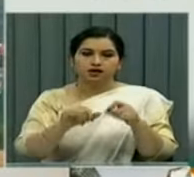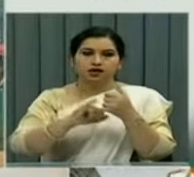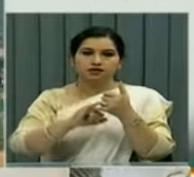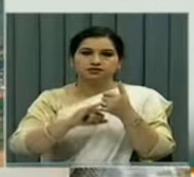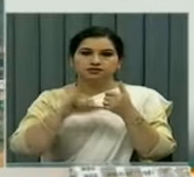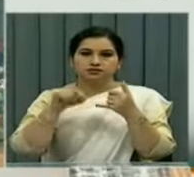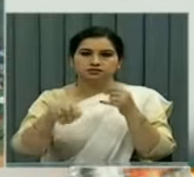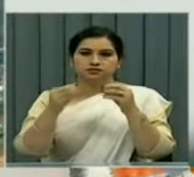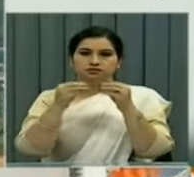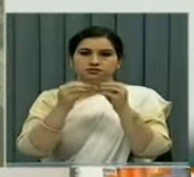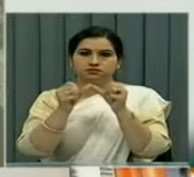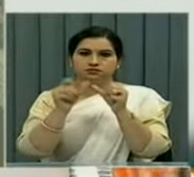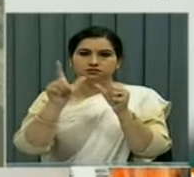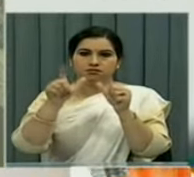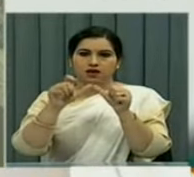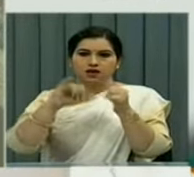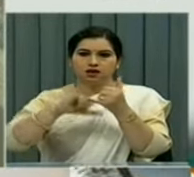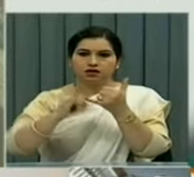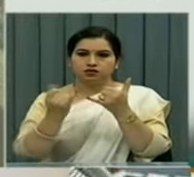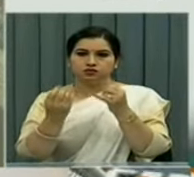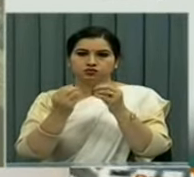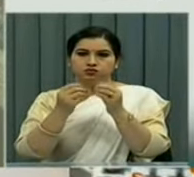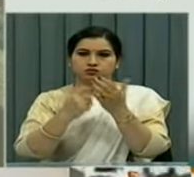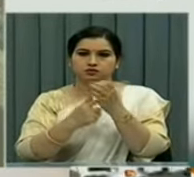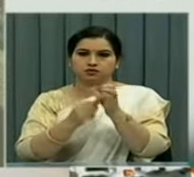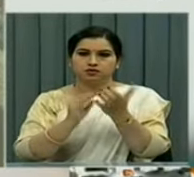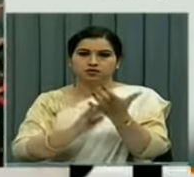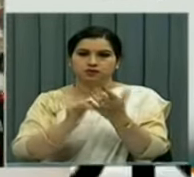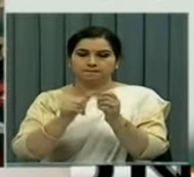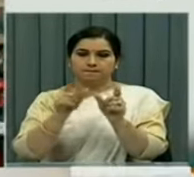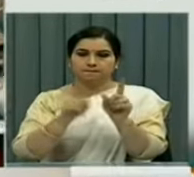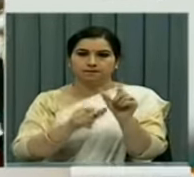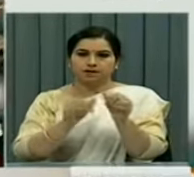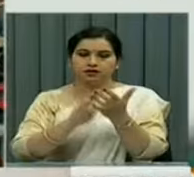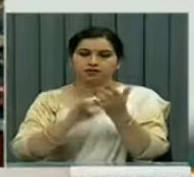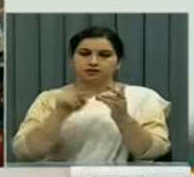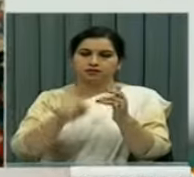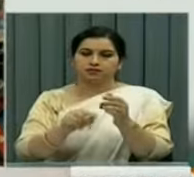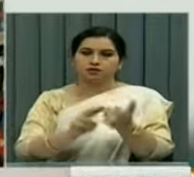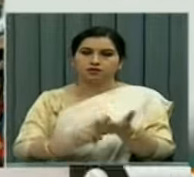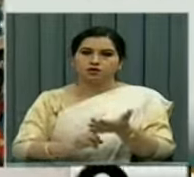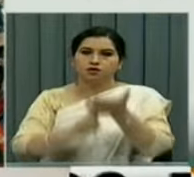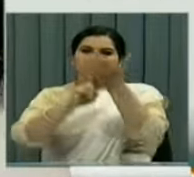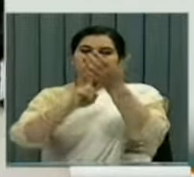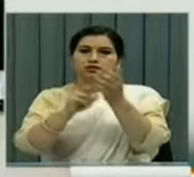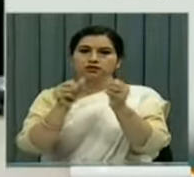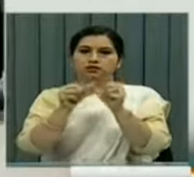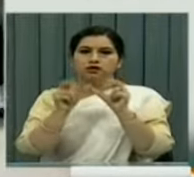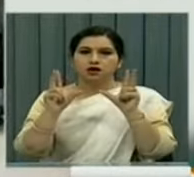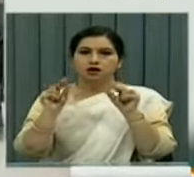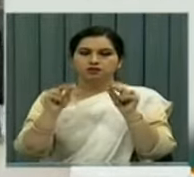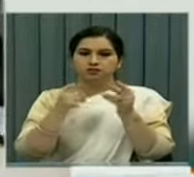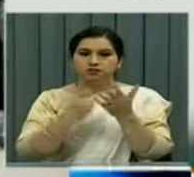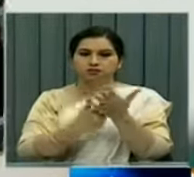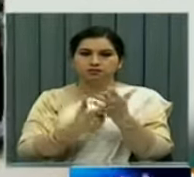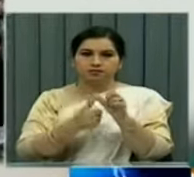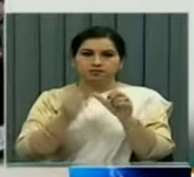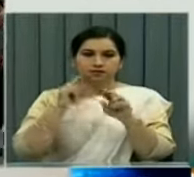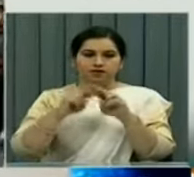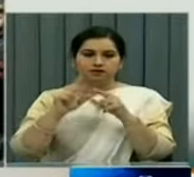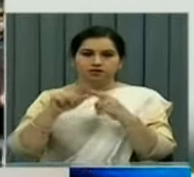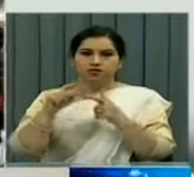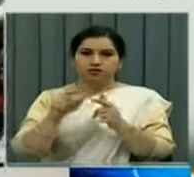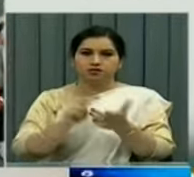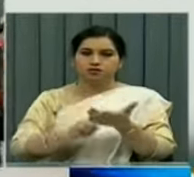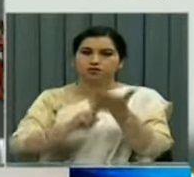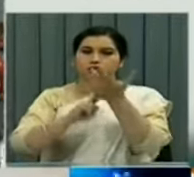में असम राइफल्स के सैनिकों का दस्ता। पूर्वोत्तर के प्रहरी नाम से विख्यात असम राइफल्स के जवानों ने उत्तर पूर्व की सीमाओं